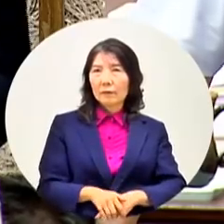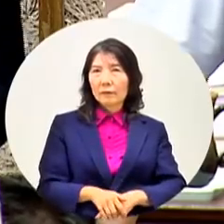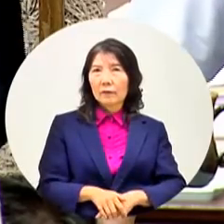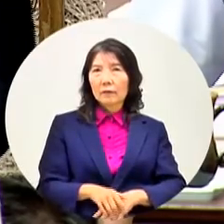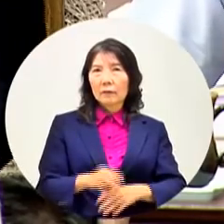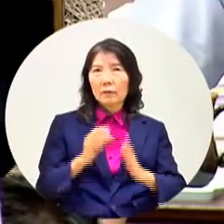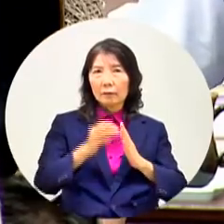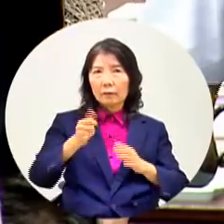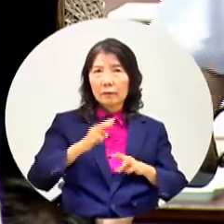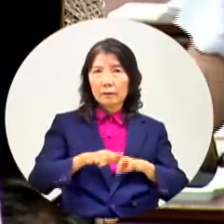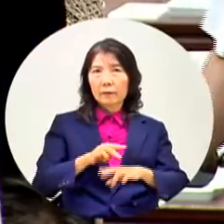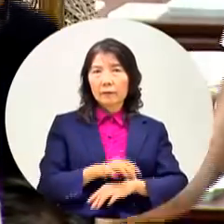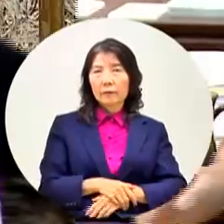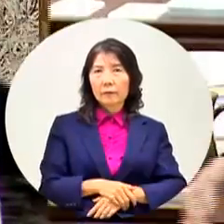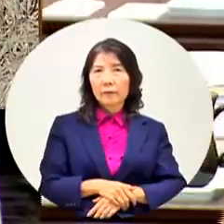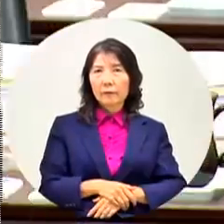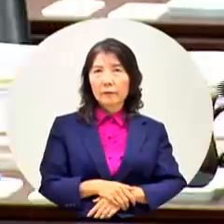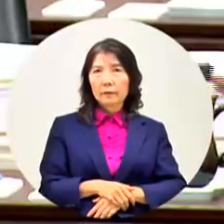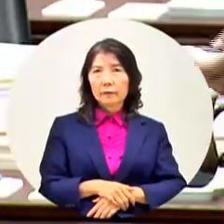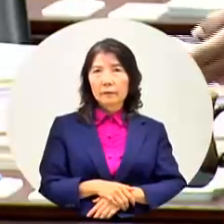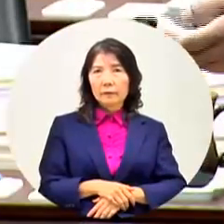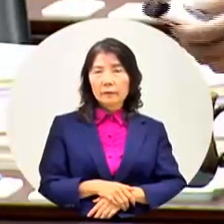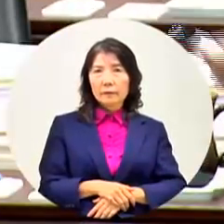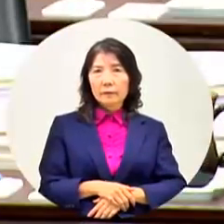坐哈。 是，谢谢。